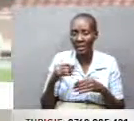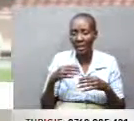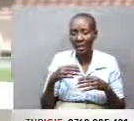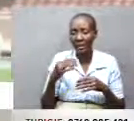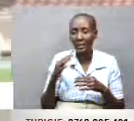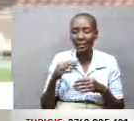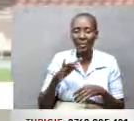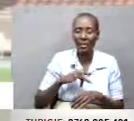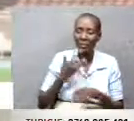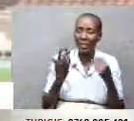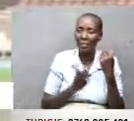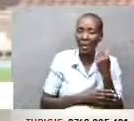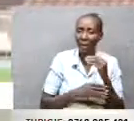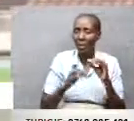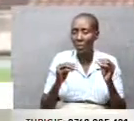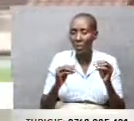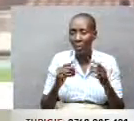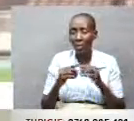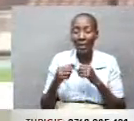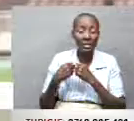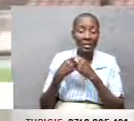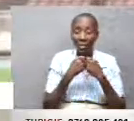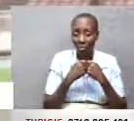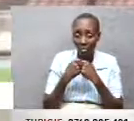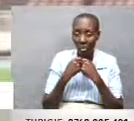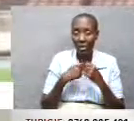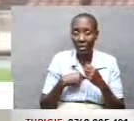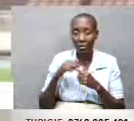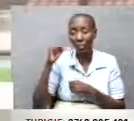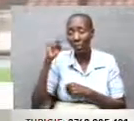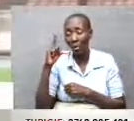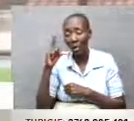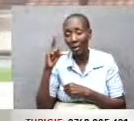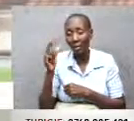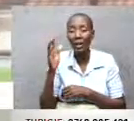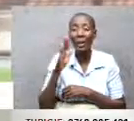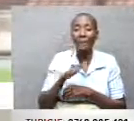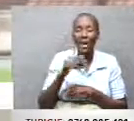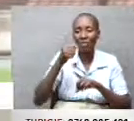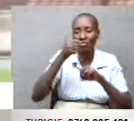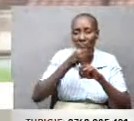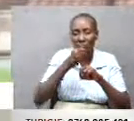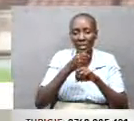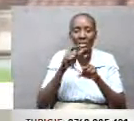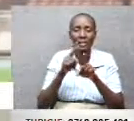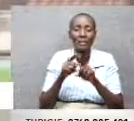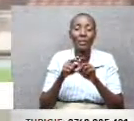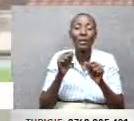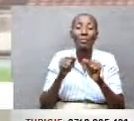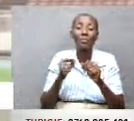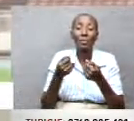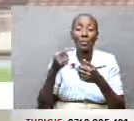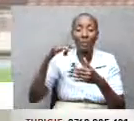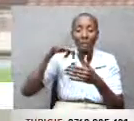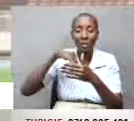sikusikia vibaya, lakini ilikuwa changamoto kwangu ili nirudi nijikaze kama nionekane za rudi